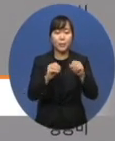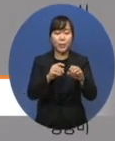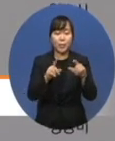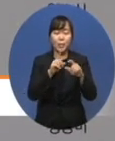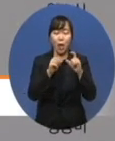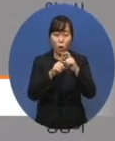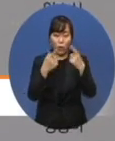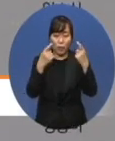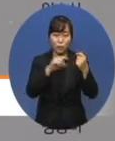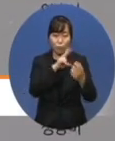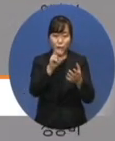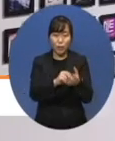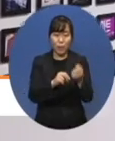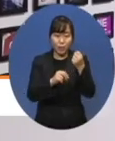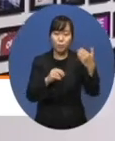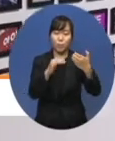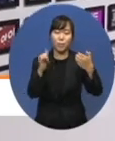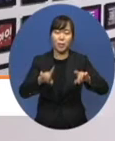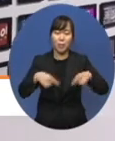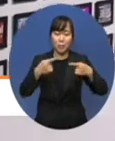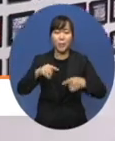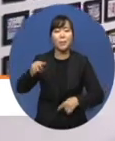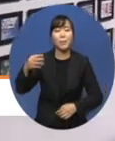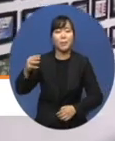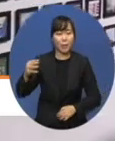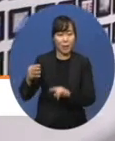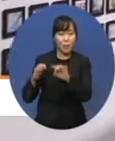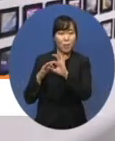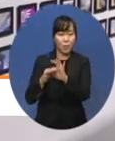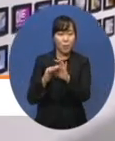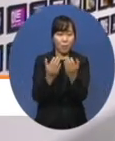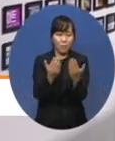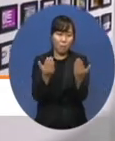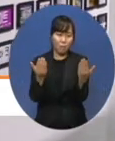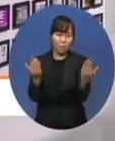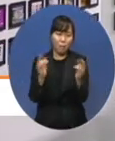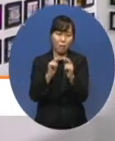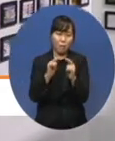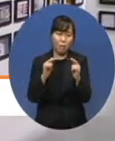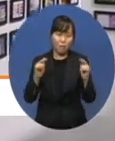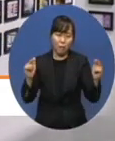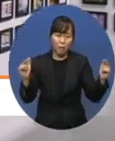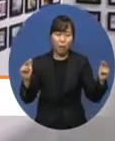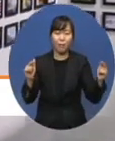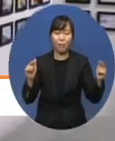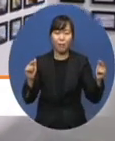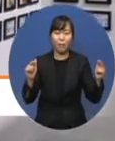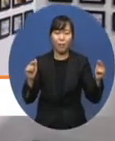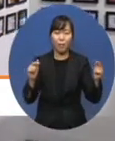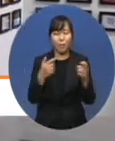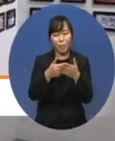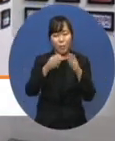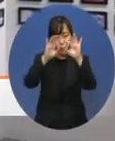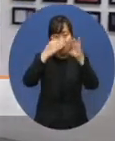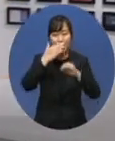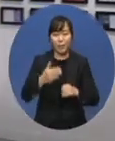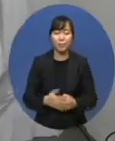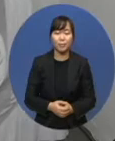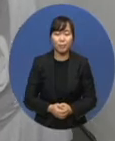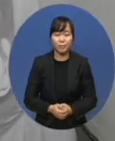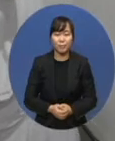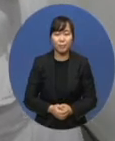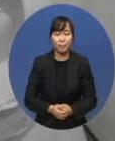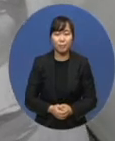참여한 현대 미술작품 300여 점의 작품이 출품돼 다양한 작품 세계를 엿볼 수 있습니다.